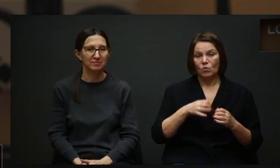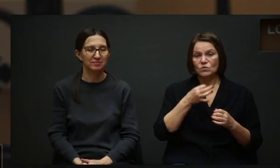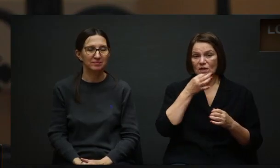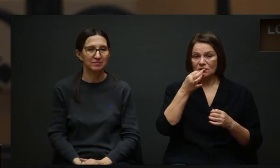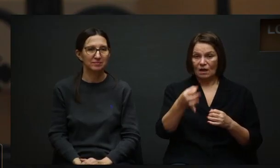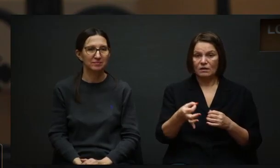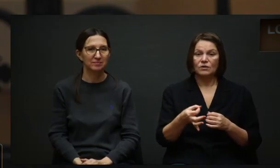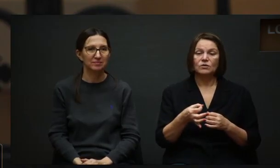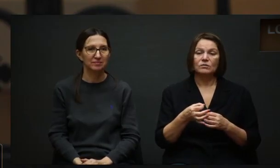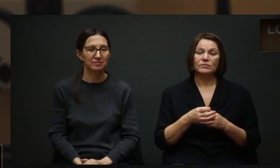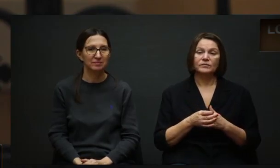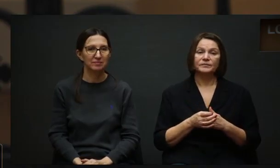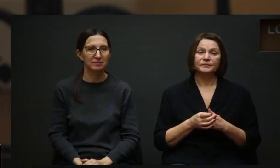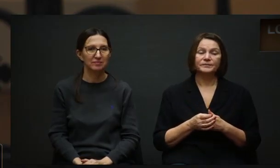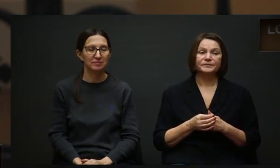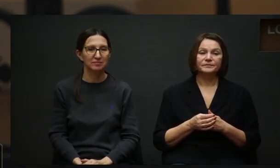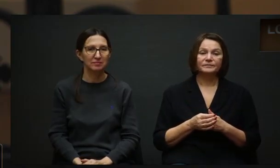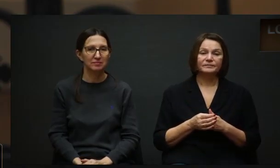что...